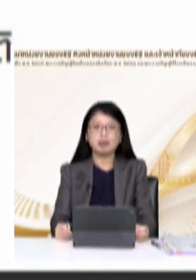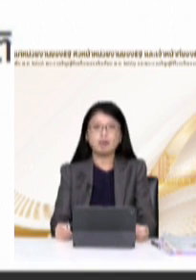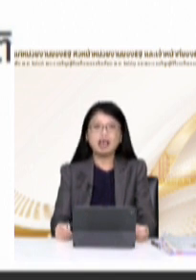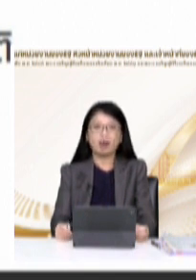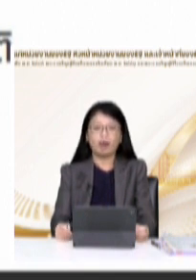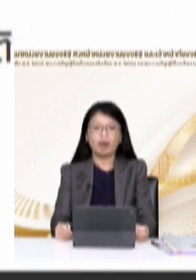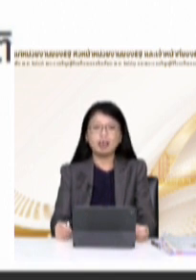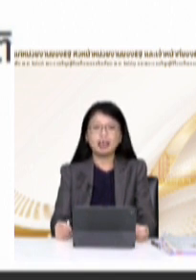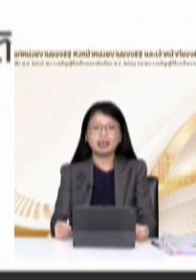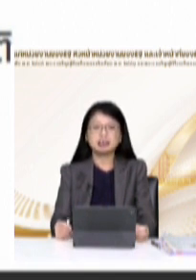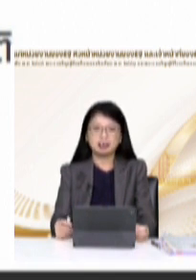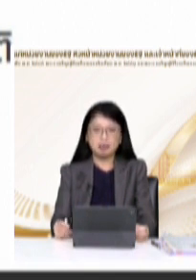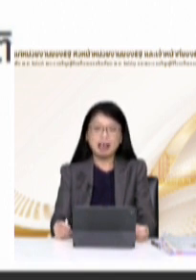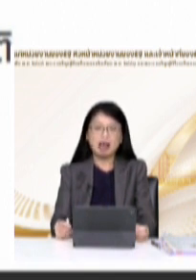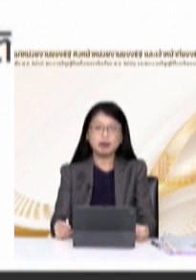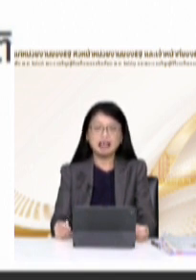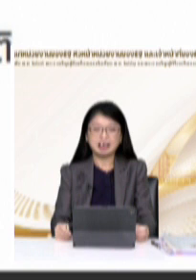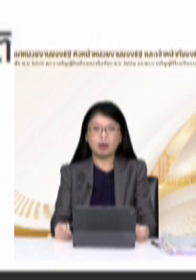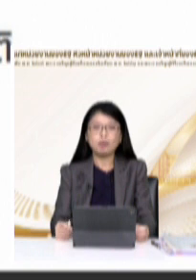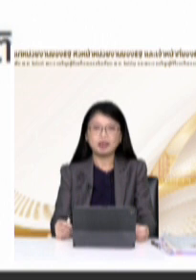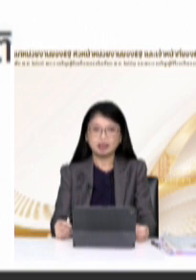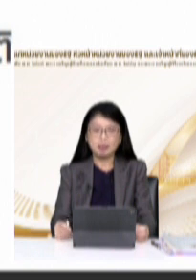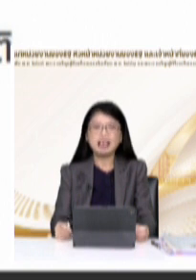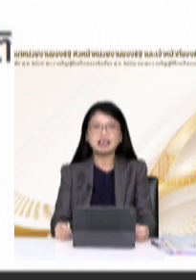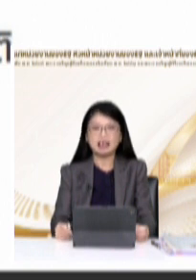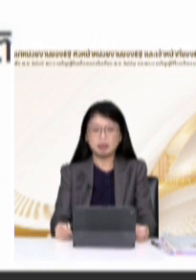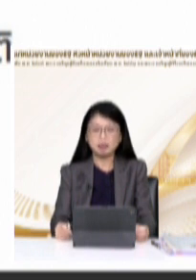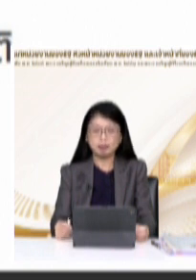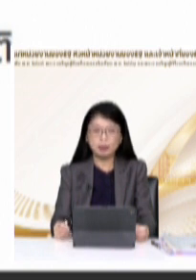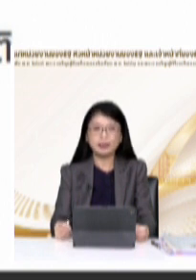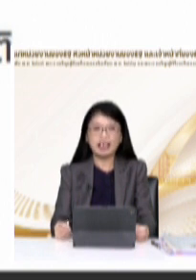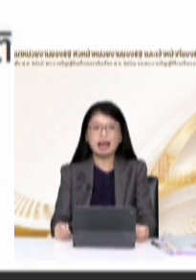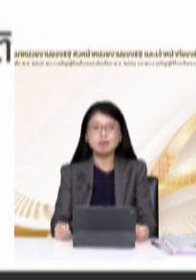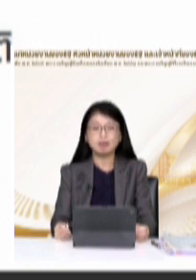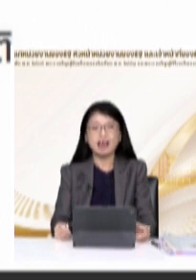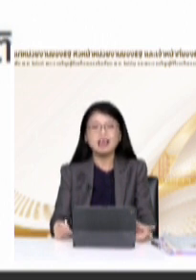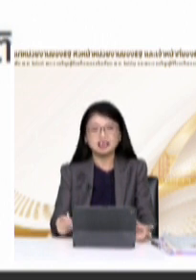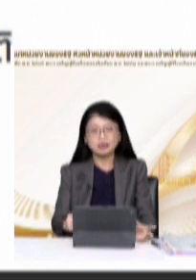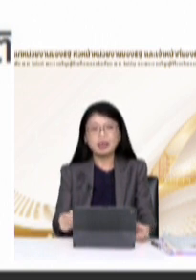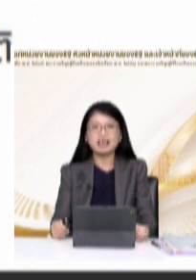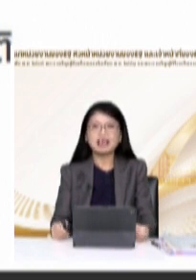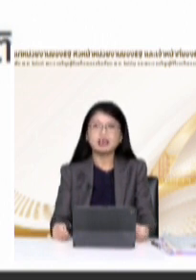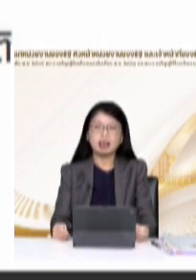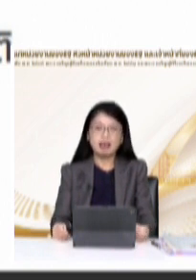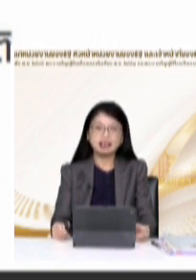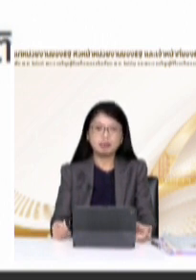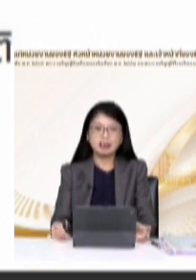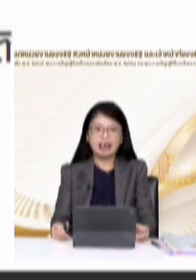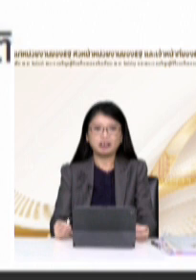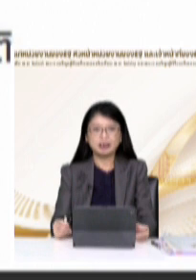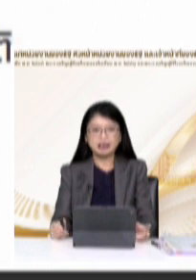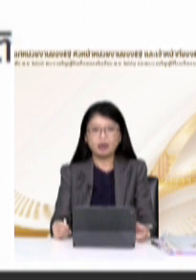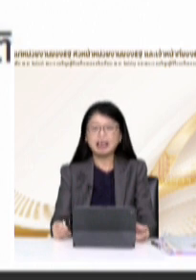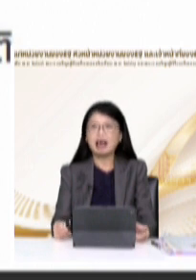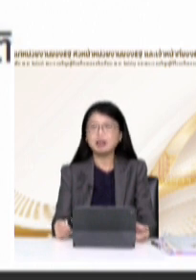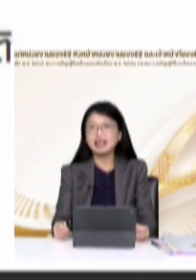หรือว่าขอทำงานบริการสังคมหรือทำงานศาลนะครับประโยชน์แทนค่าปรับเนี่ยซึ่งตรงนี้ท่านก็สามารถจะดำเนินการโด